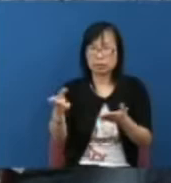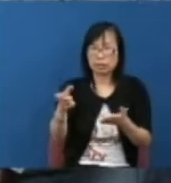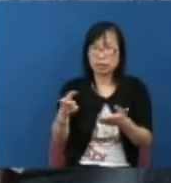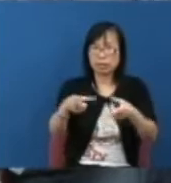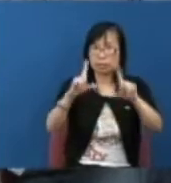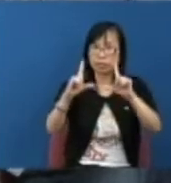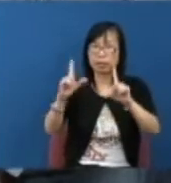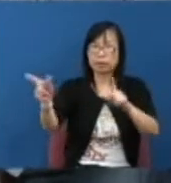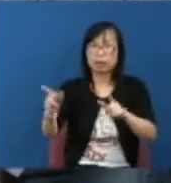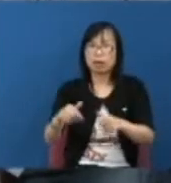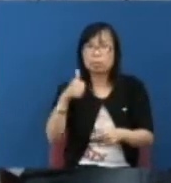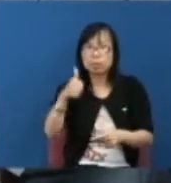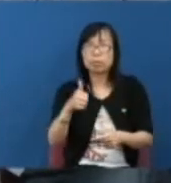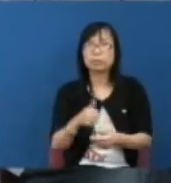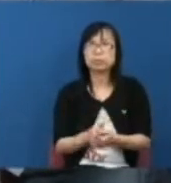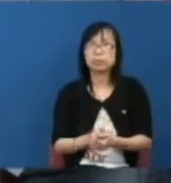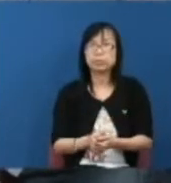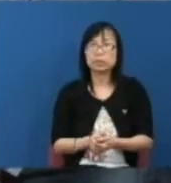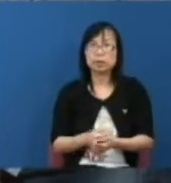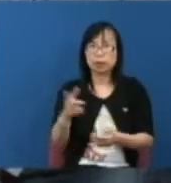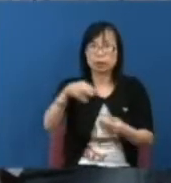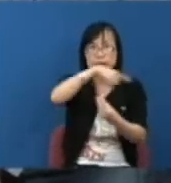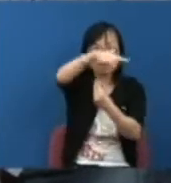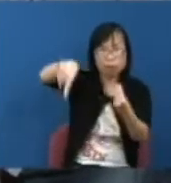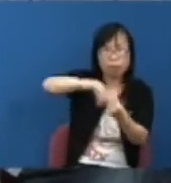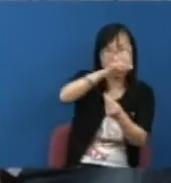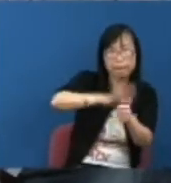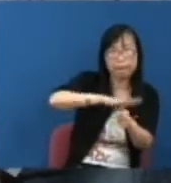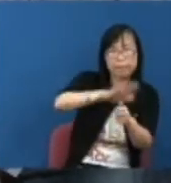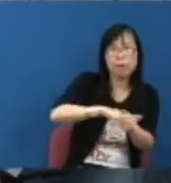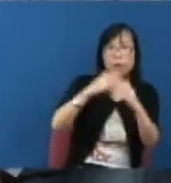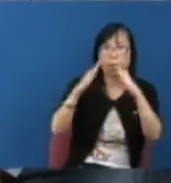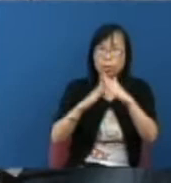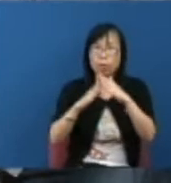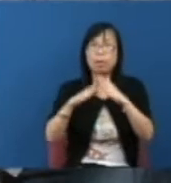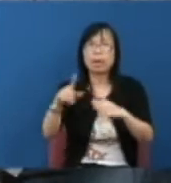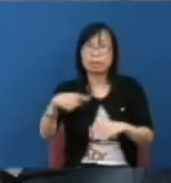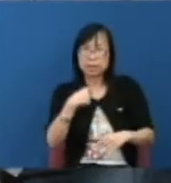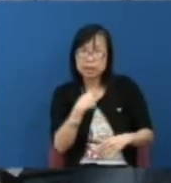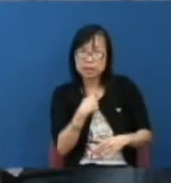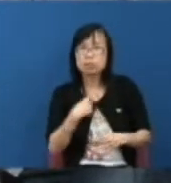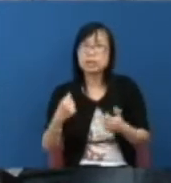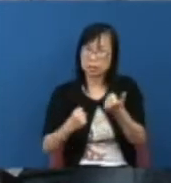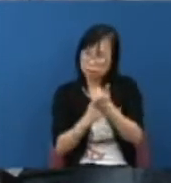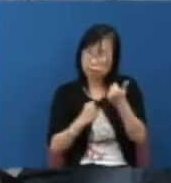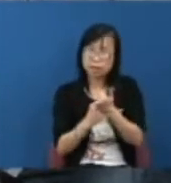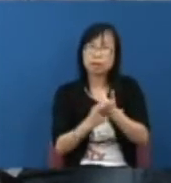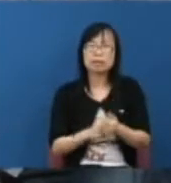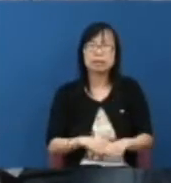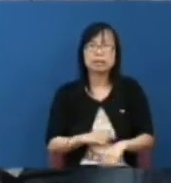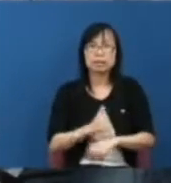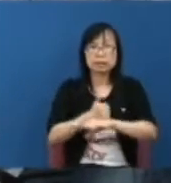幾好喎，即 係 嗱，譬如佢哋覺得環保屋嘅應用係咪需要極力支持咧？基本